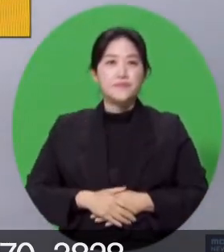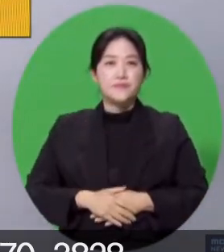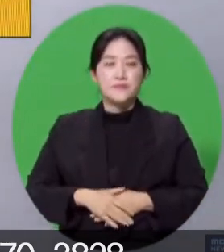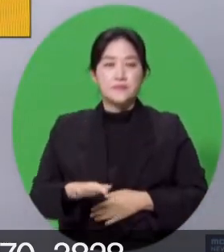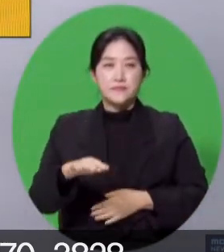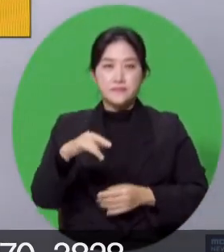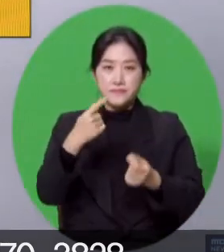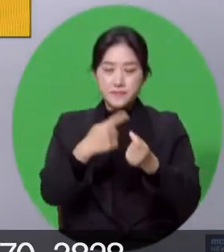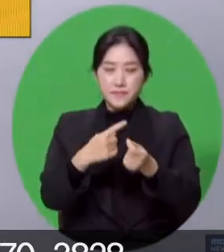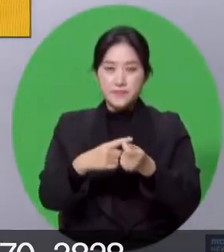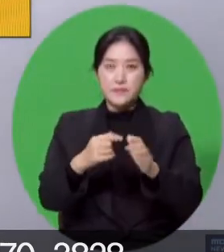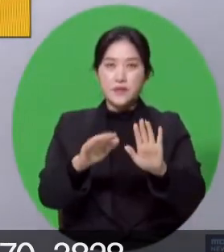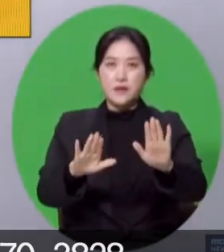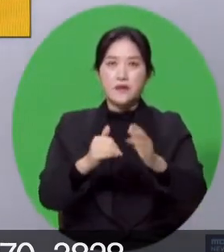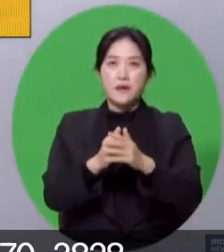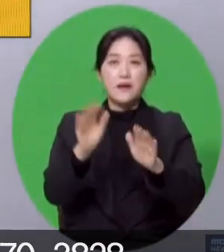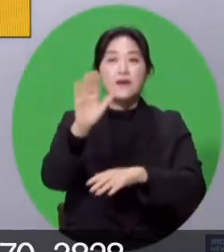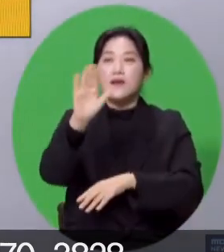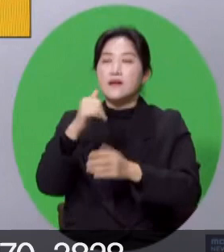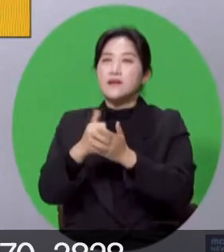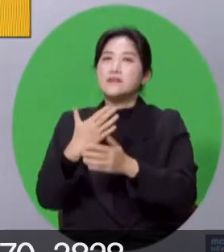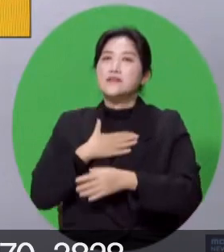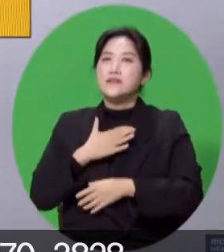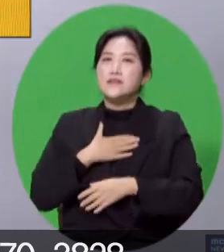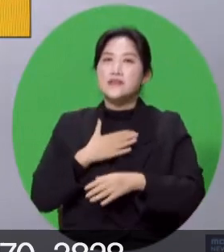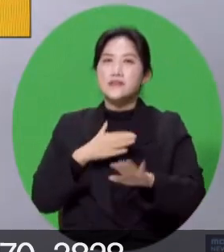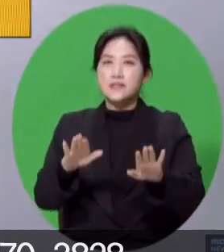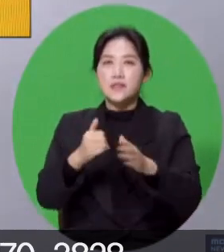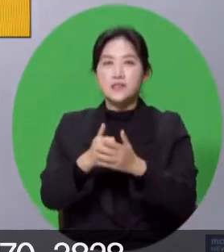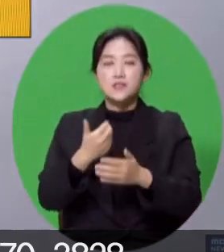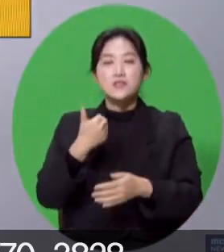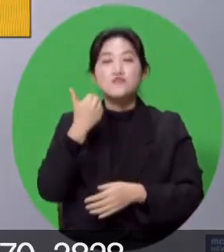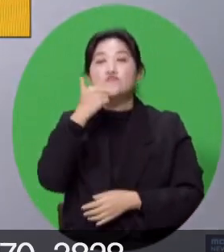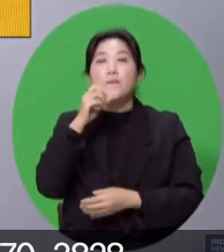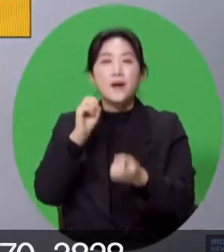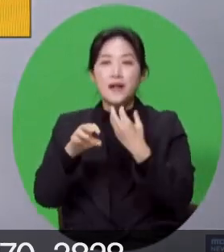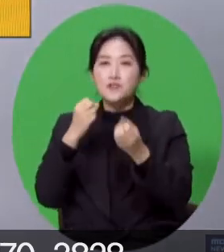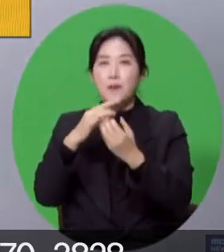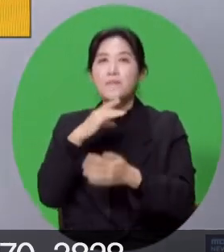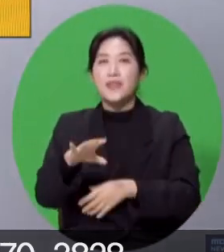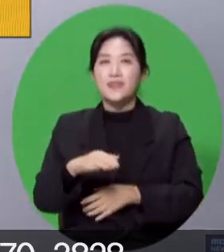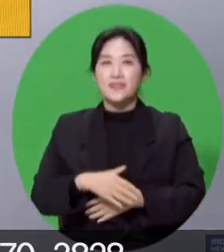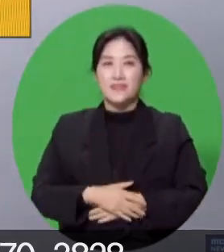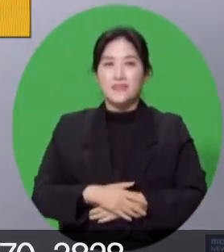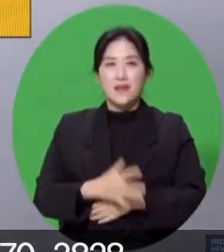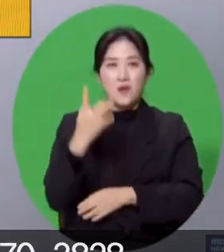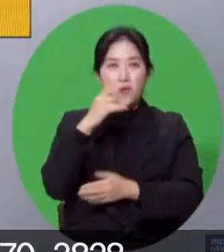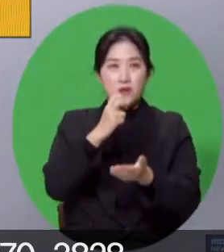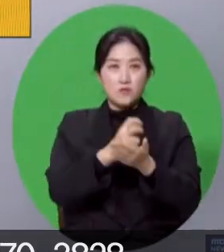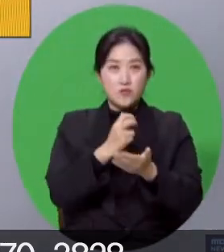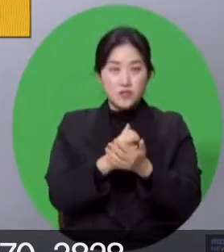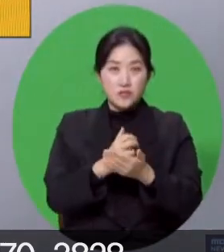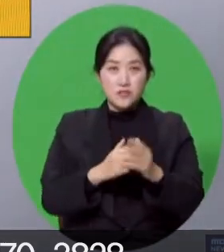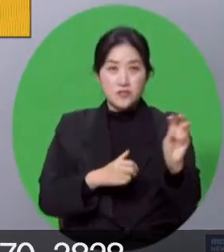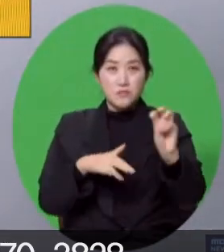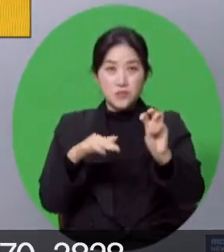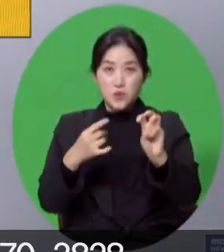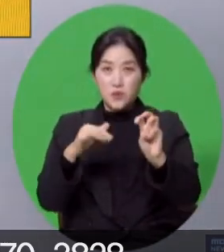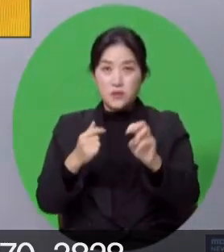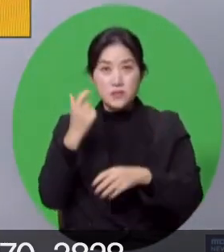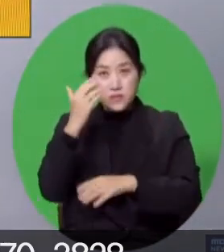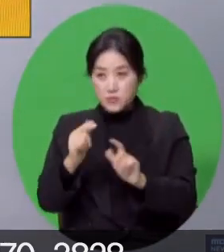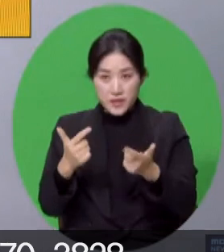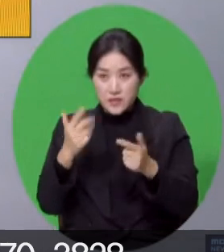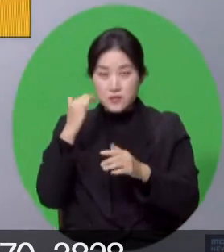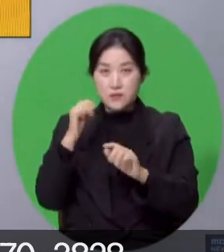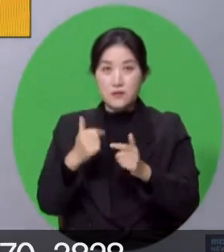첫째로 이제 양도세, 종부세 깎는다는 것은 제가 누구 하셨는지, 누구 하신 말씀인지. 원래 규칙에 30초. 질문하신 건가요?